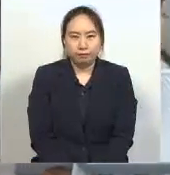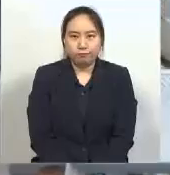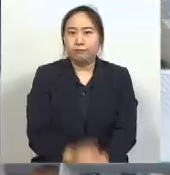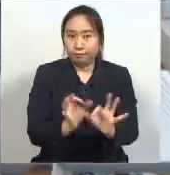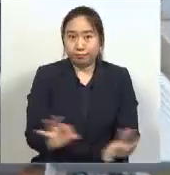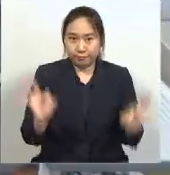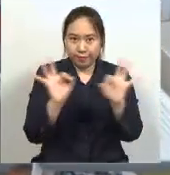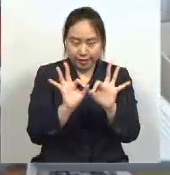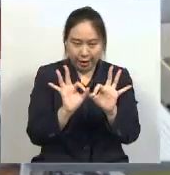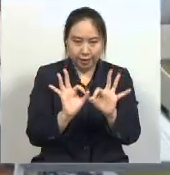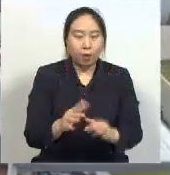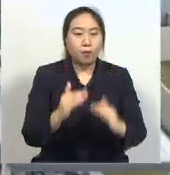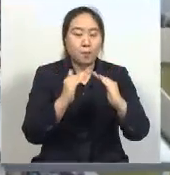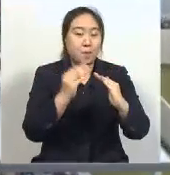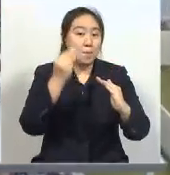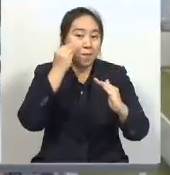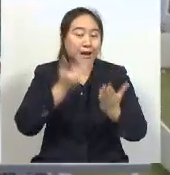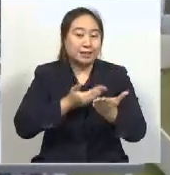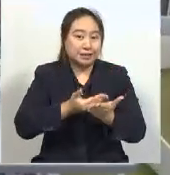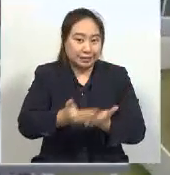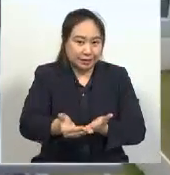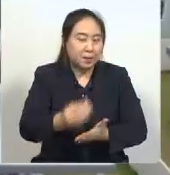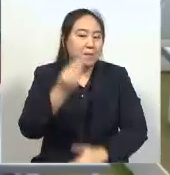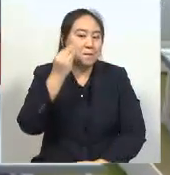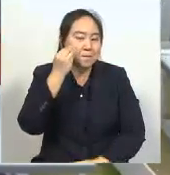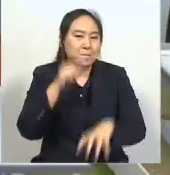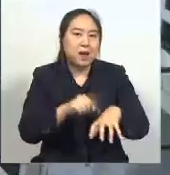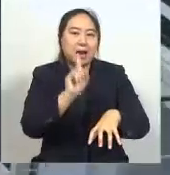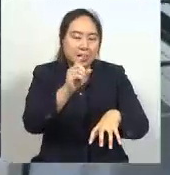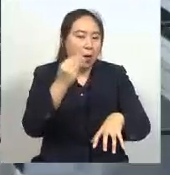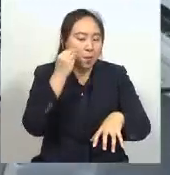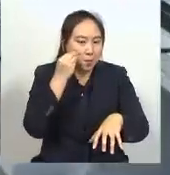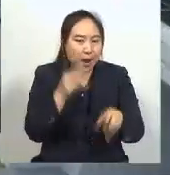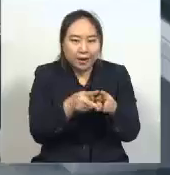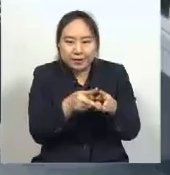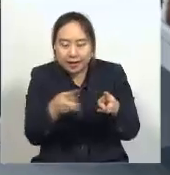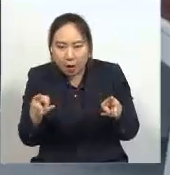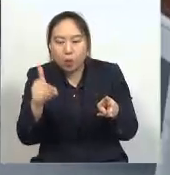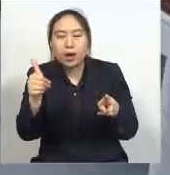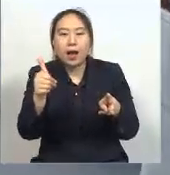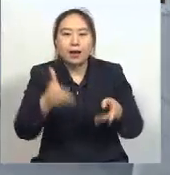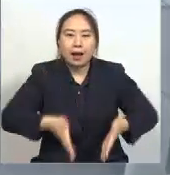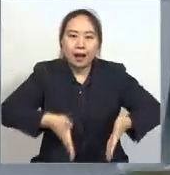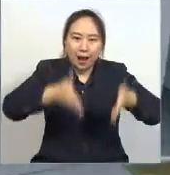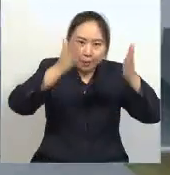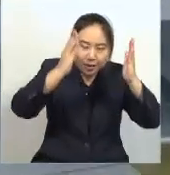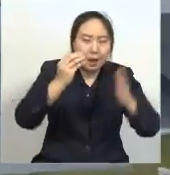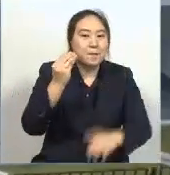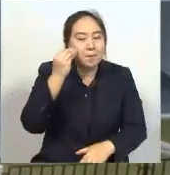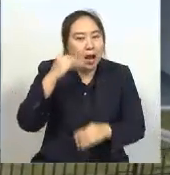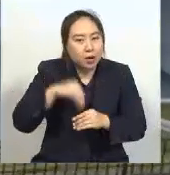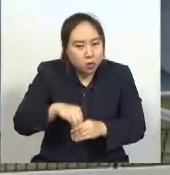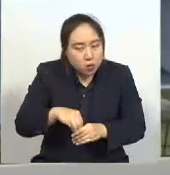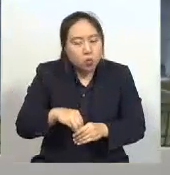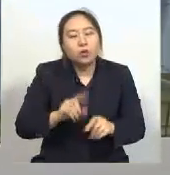ไขนะครับต้องเป็นการซื้อที่อยู่อาศัยประเภทบ้านเดี่ยวบ้านแฝดบ้านแถวอาคารพาณิชย์เพื่อการอยู่อาศัยและห้อง